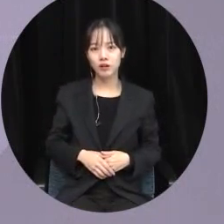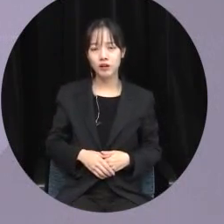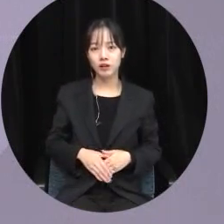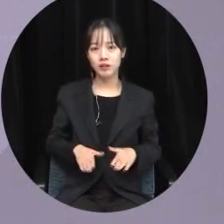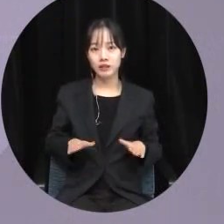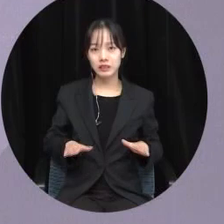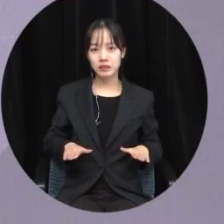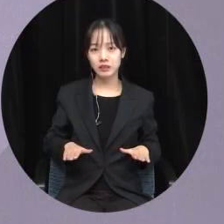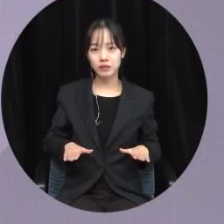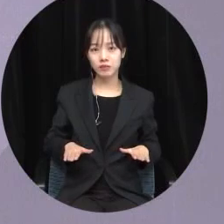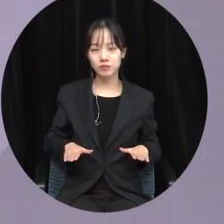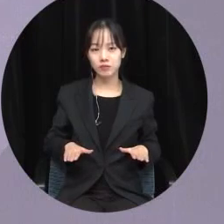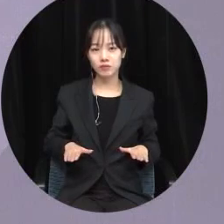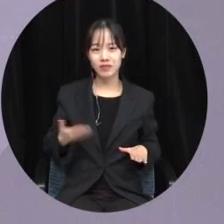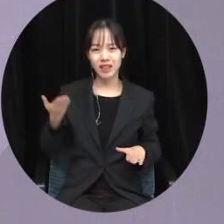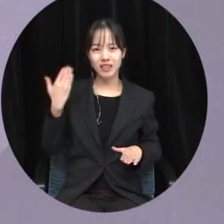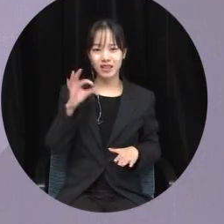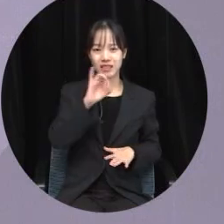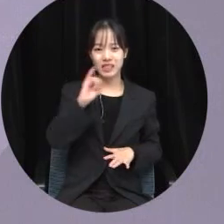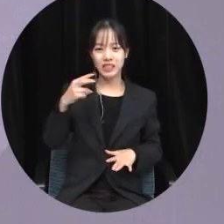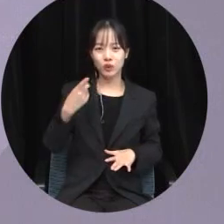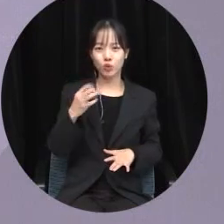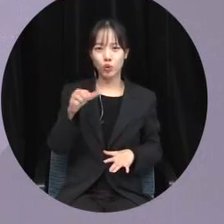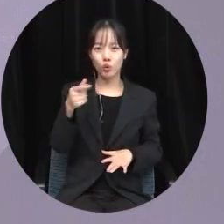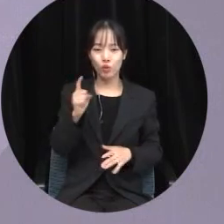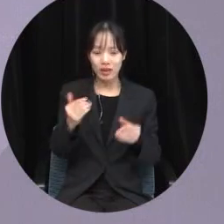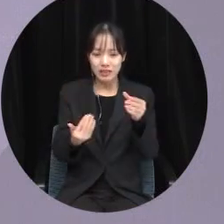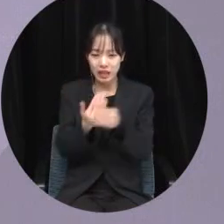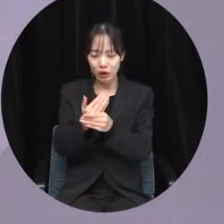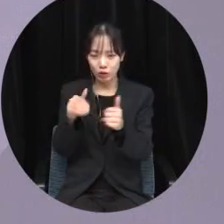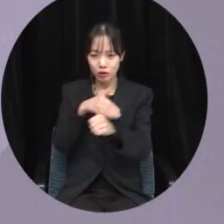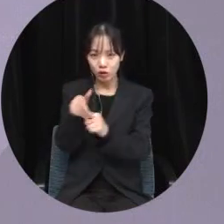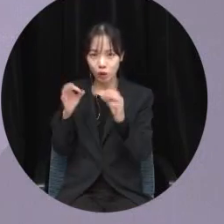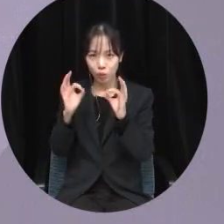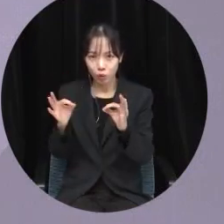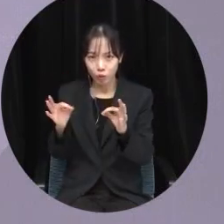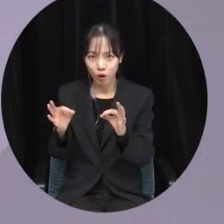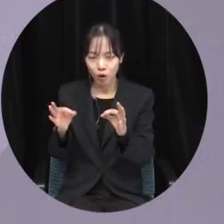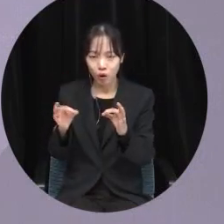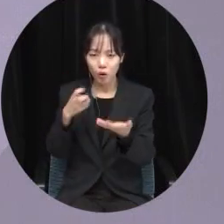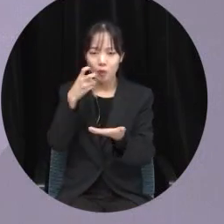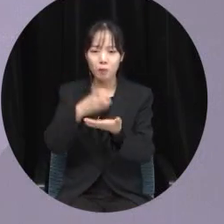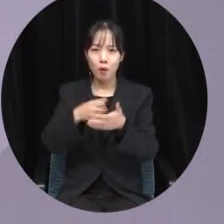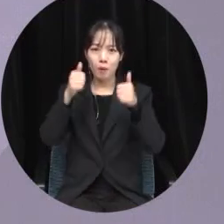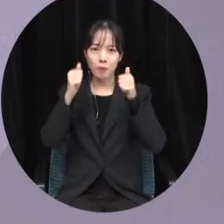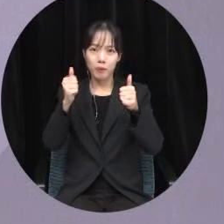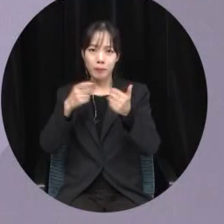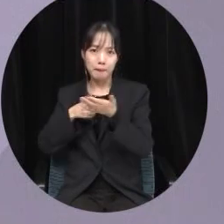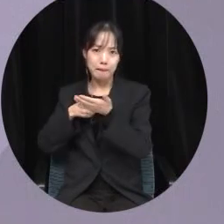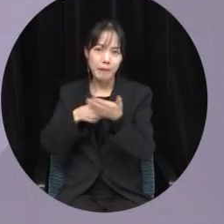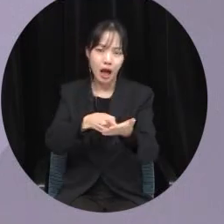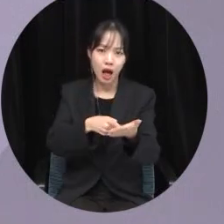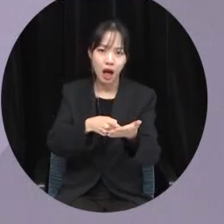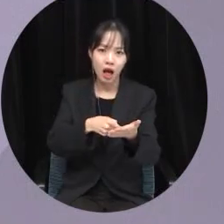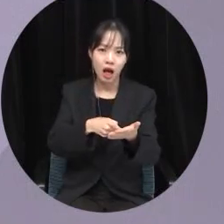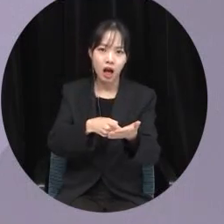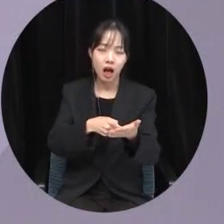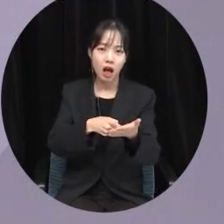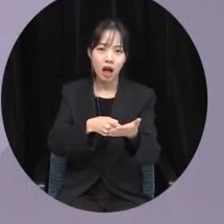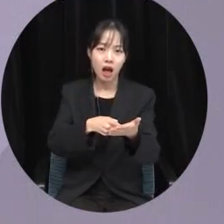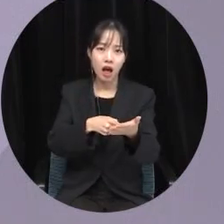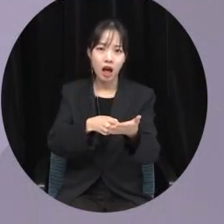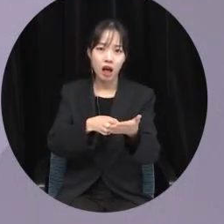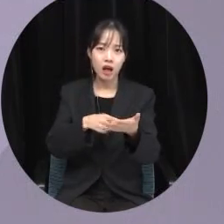그 사태에서 보다시피 소송을 제기해서 이게 인용이 되자마자